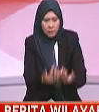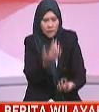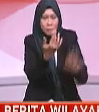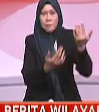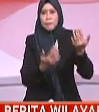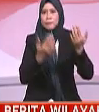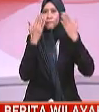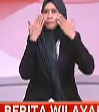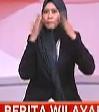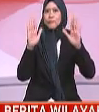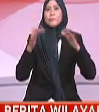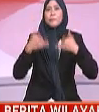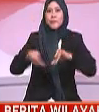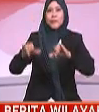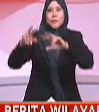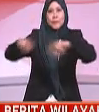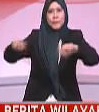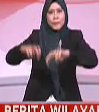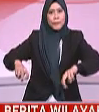siasatan.